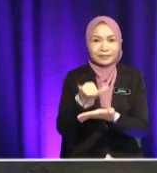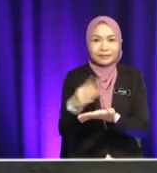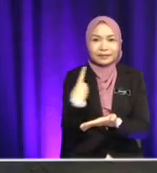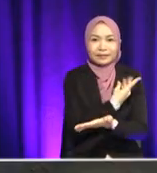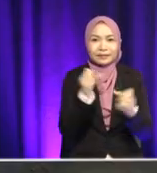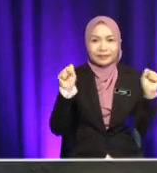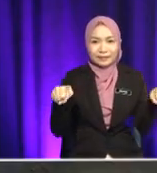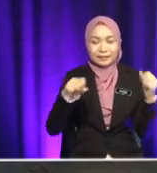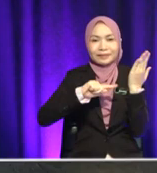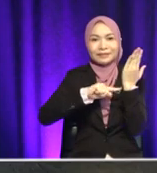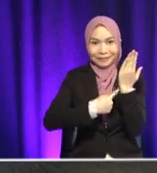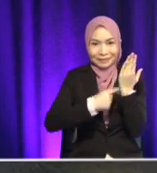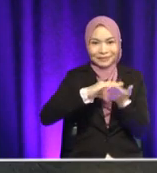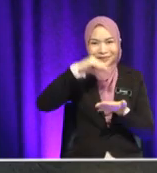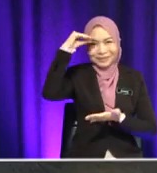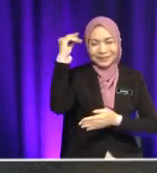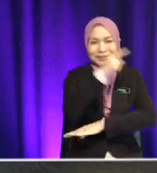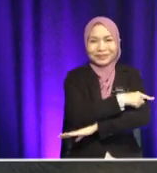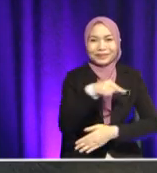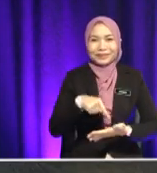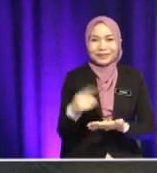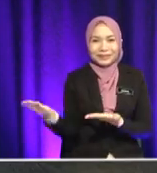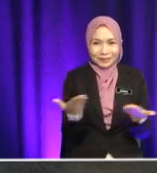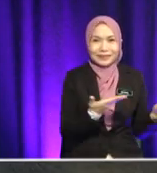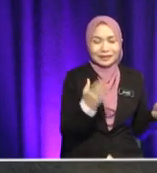kita untuk hari ini dengan topiknya